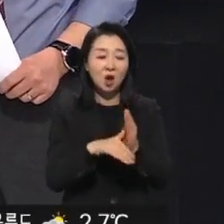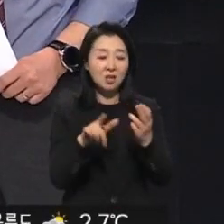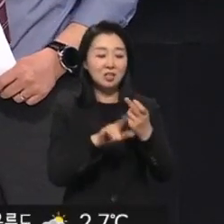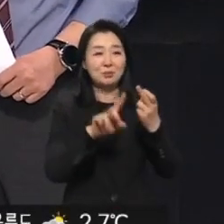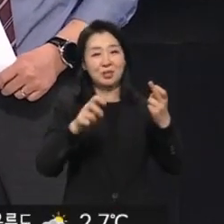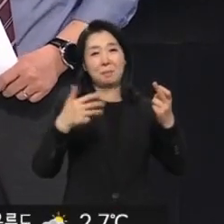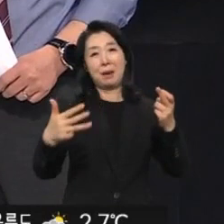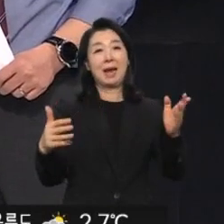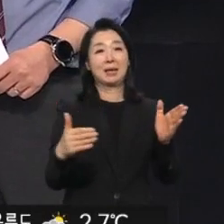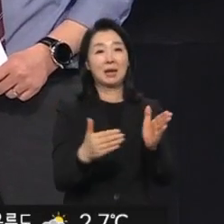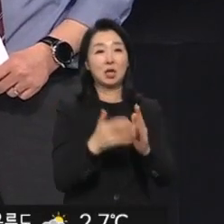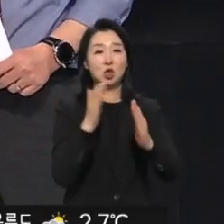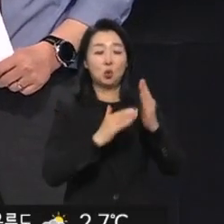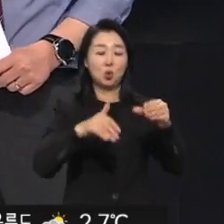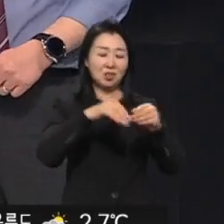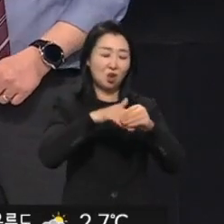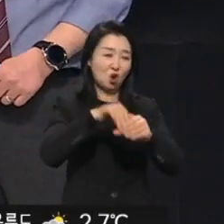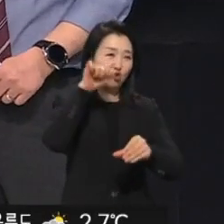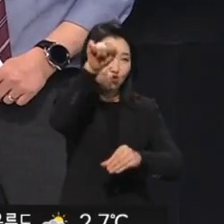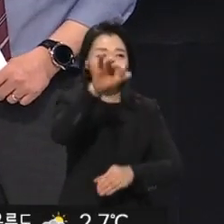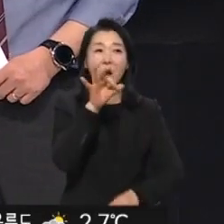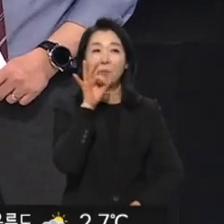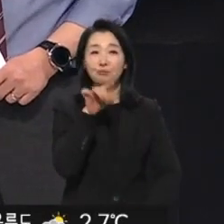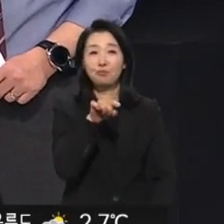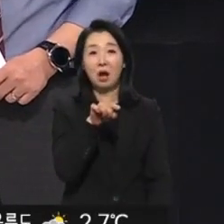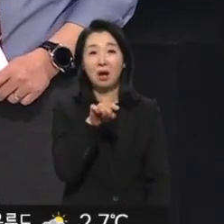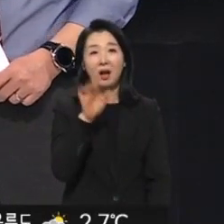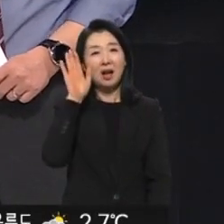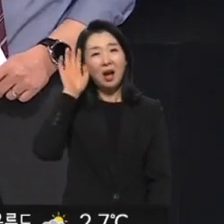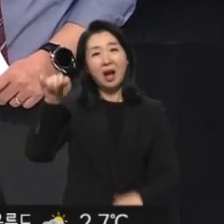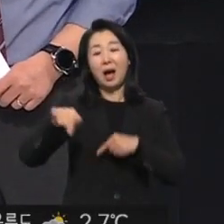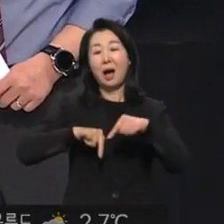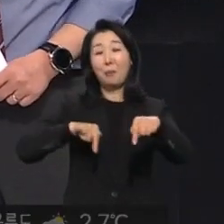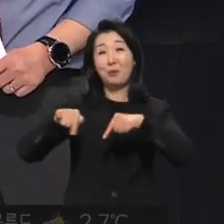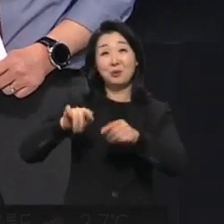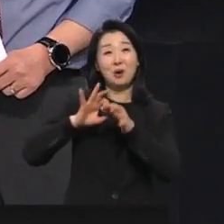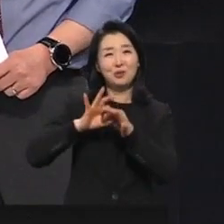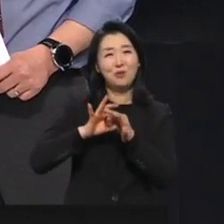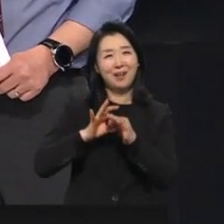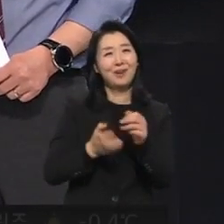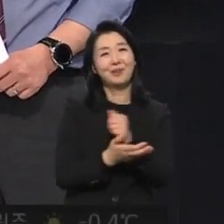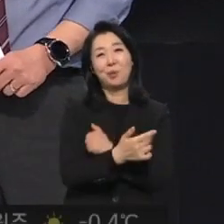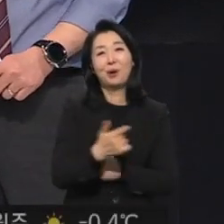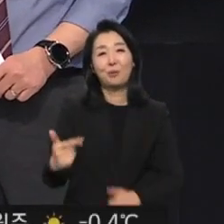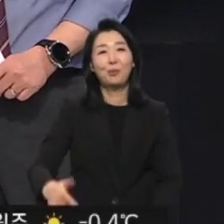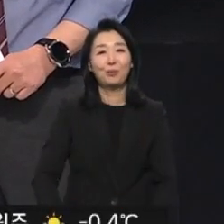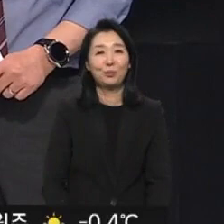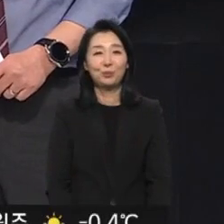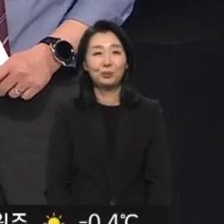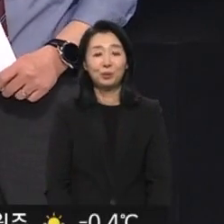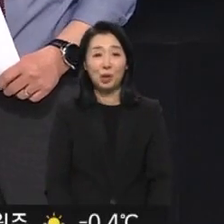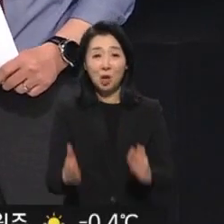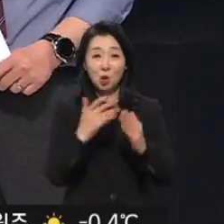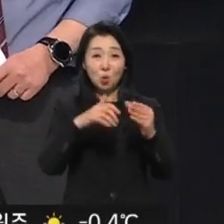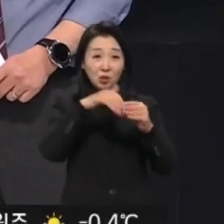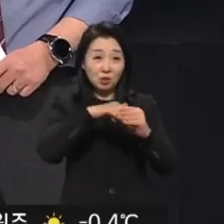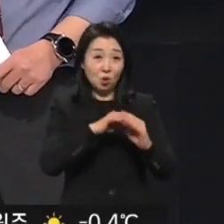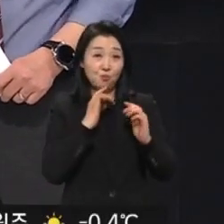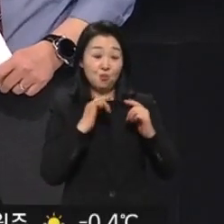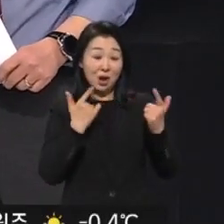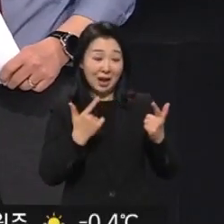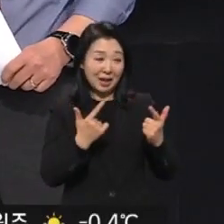28일까지 공직선거 출마가 불가능하죠. 앞으로 정치 행보에도 영향을 미칠 걸로 보이는데요. 공직선거뿐